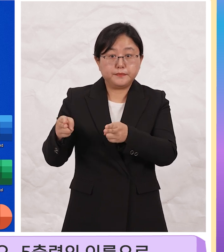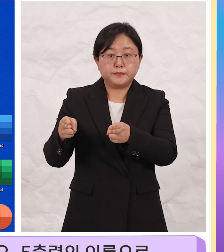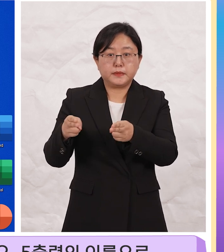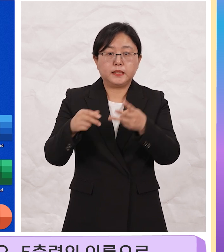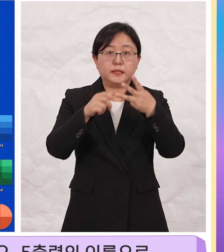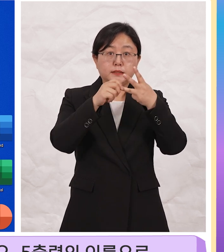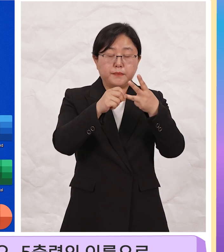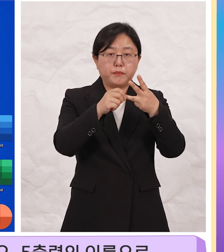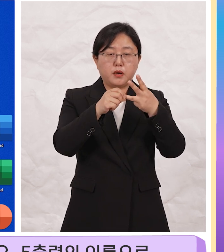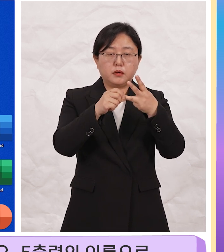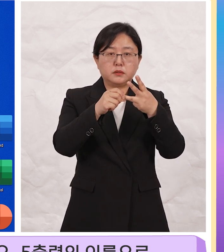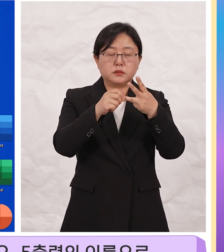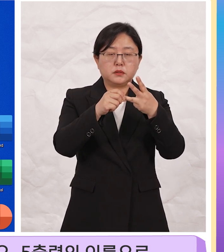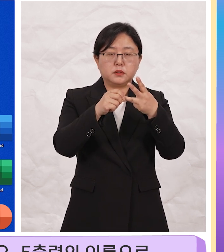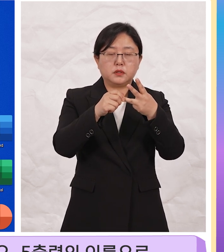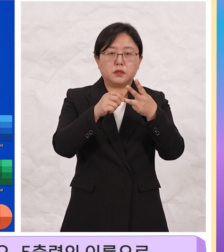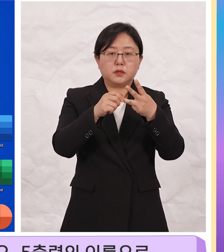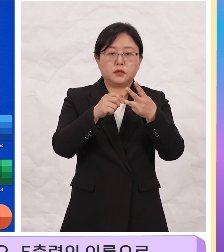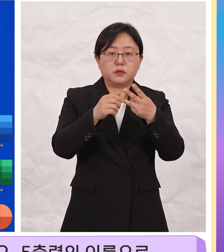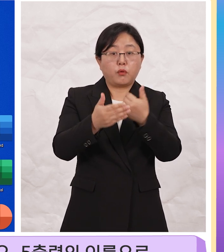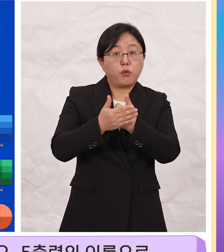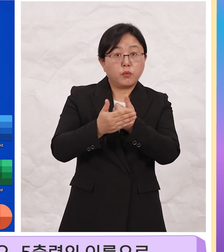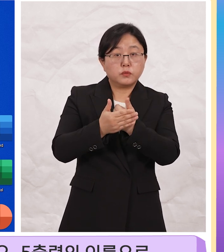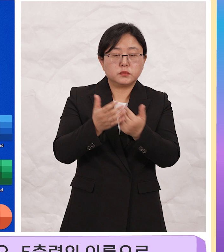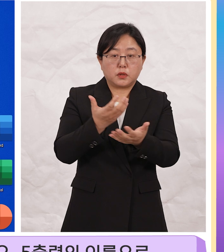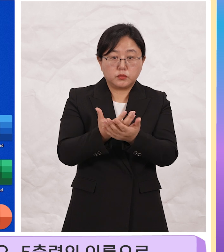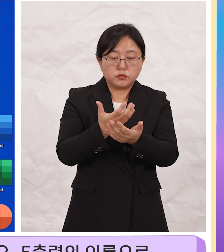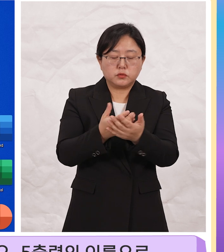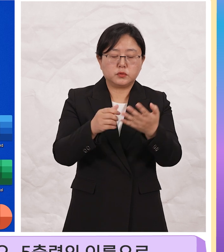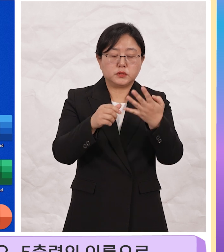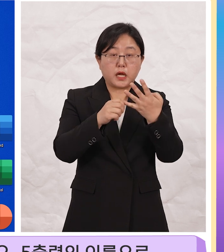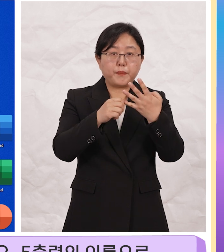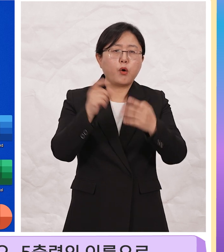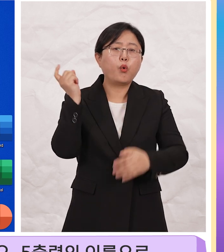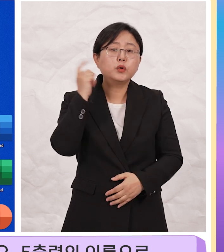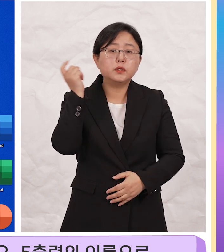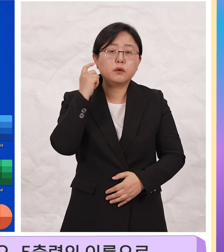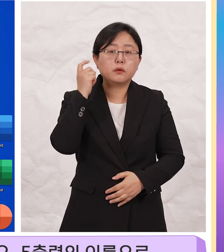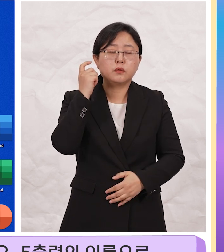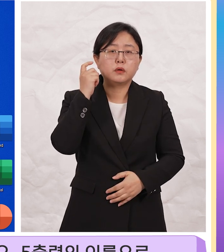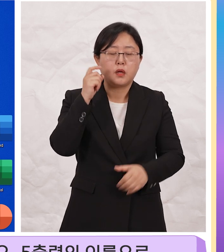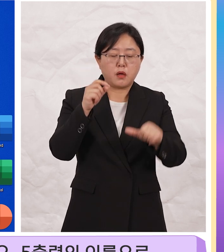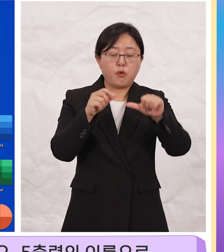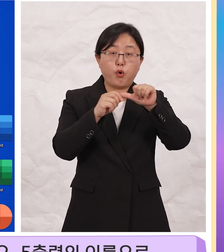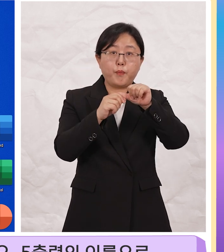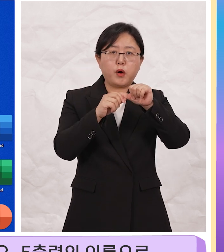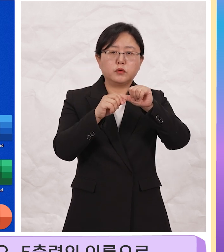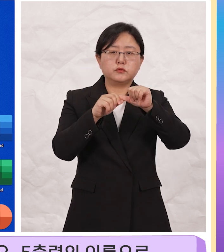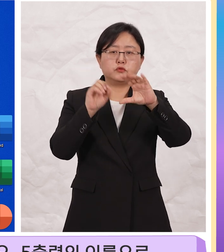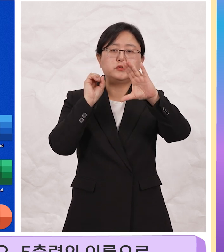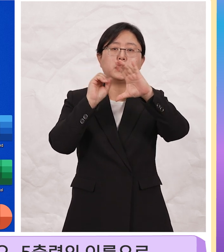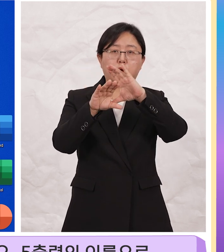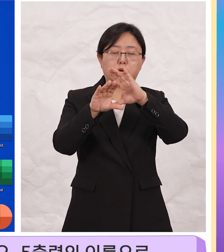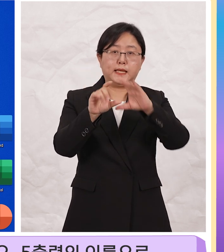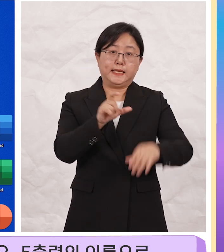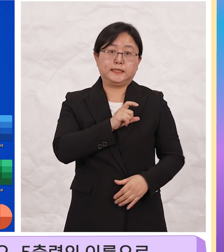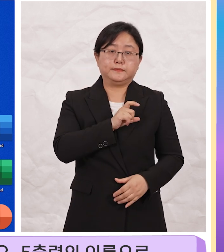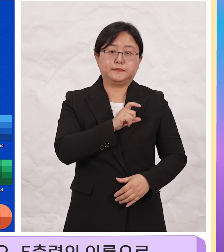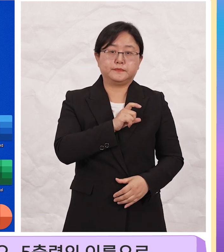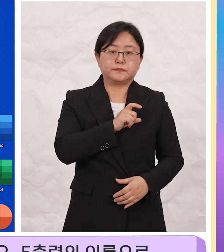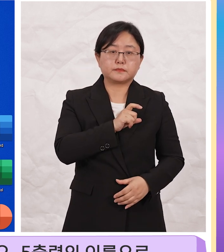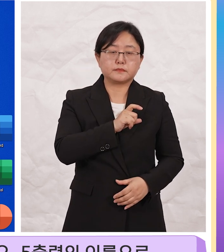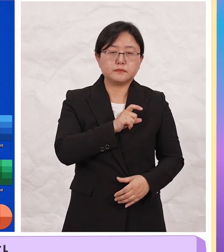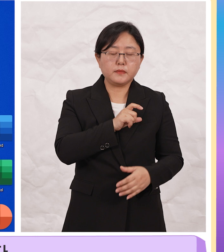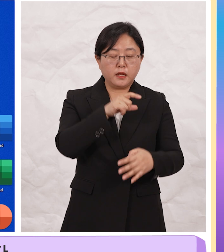2번 편집, 3번 자료, 4번 오디오, 5번